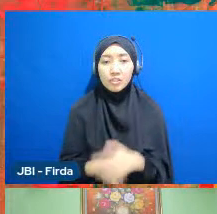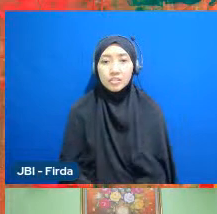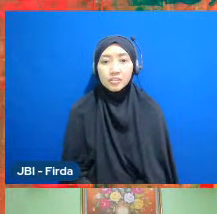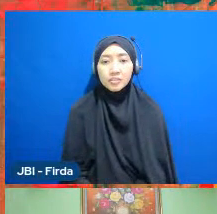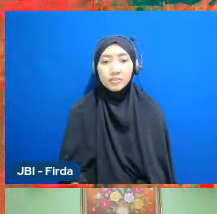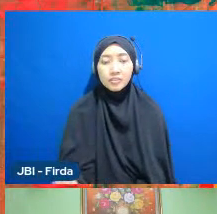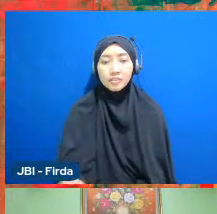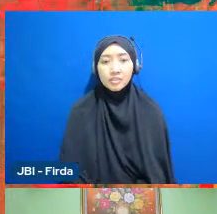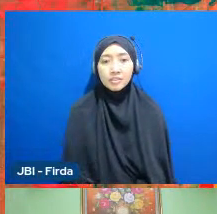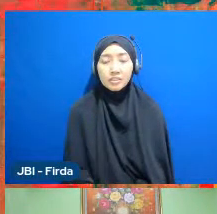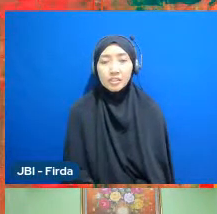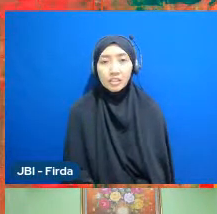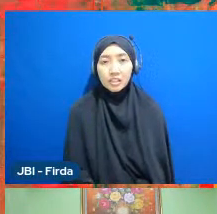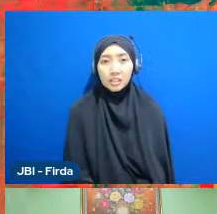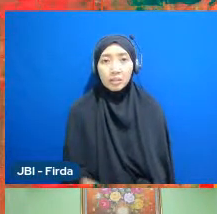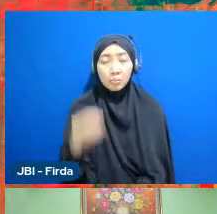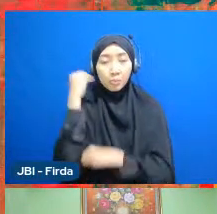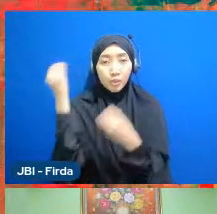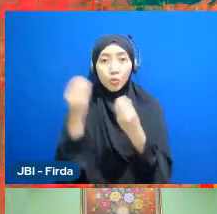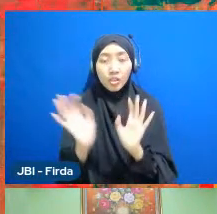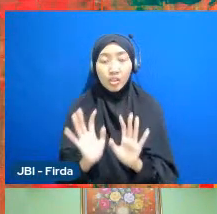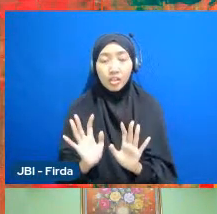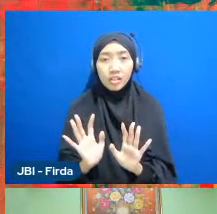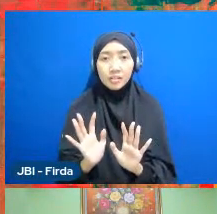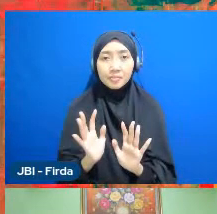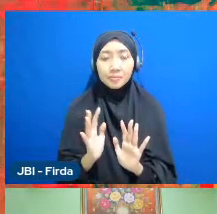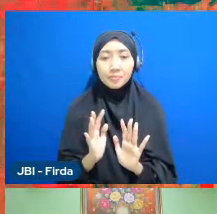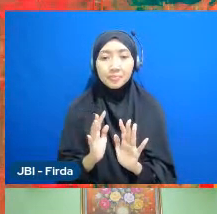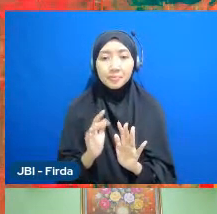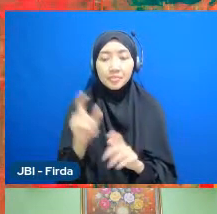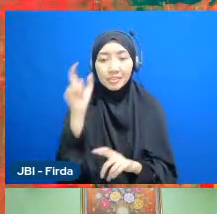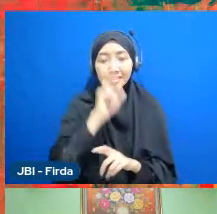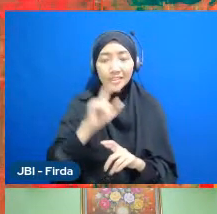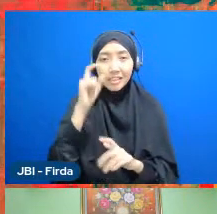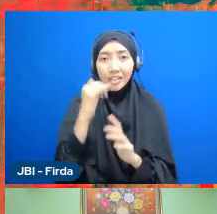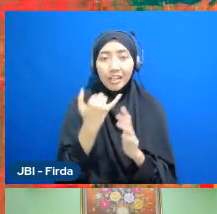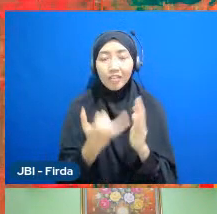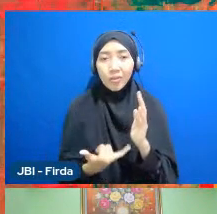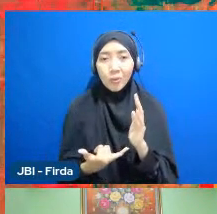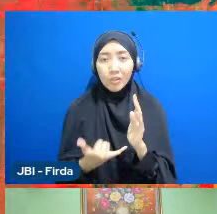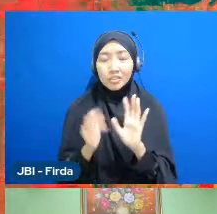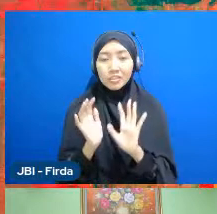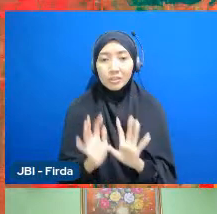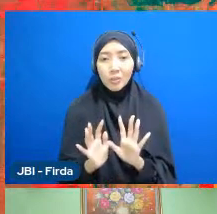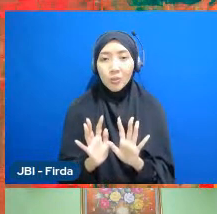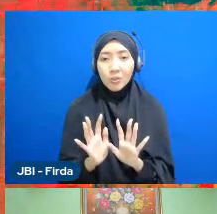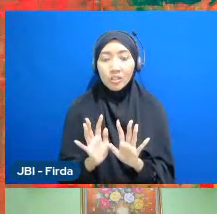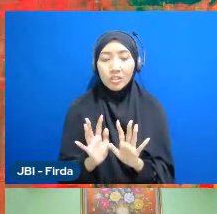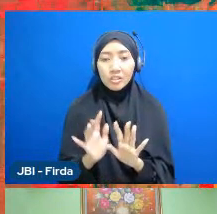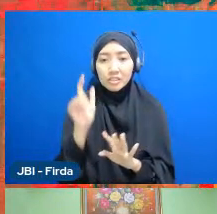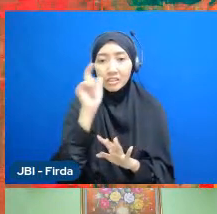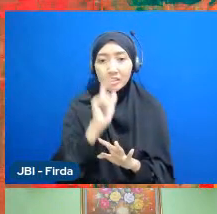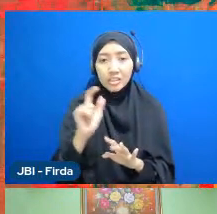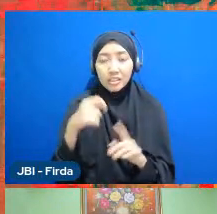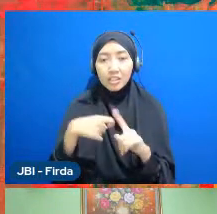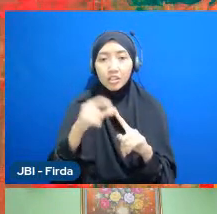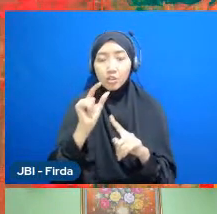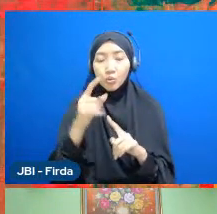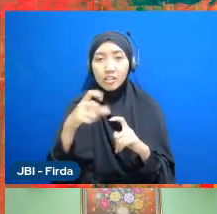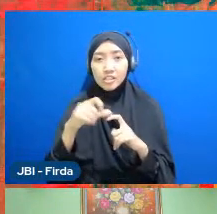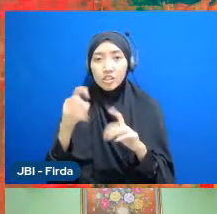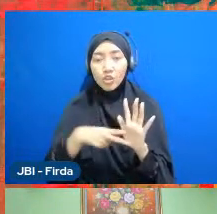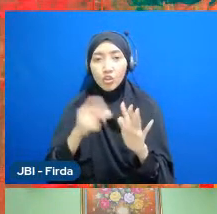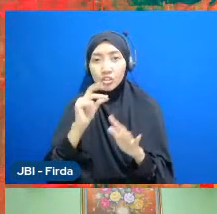supaya sahabat tidak bingung, sahabat klik beranda lalu dicari evaluasi saja. Tidak usah mencari kuesioner karena isinya